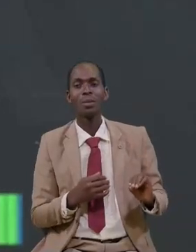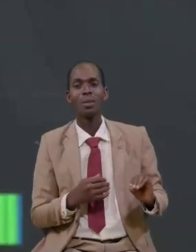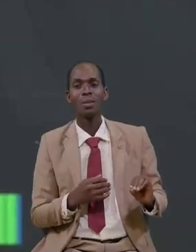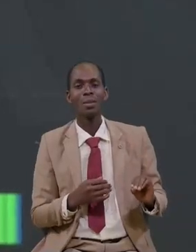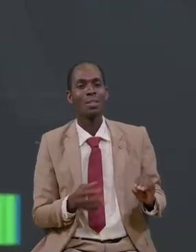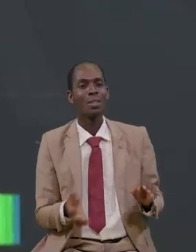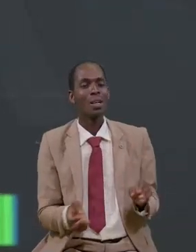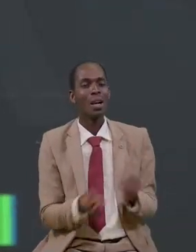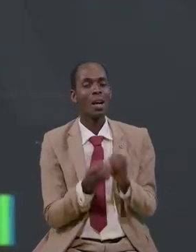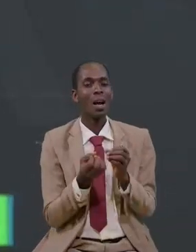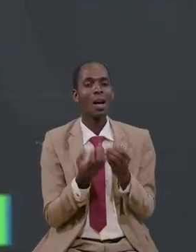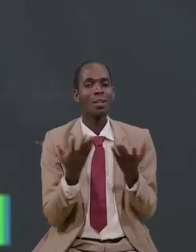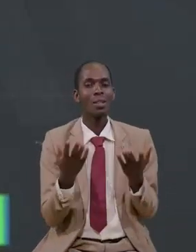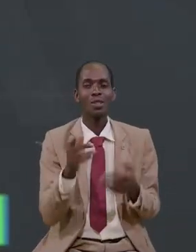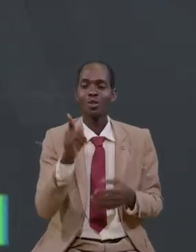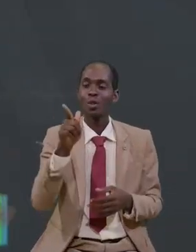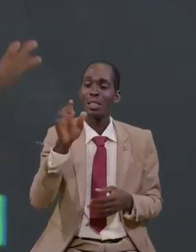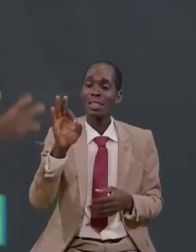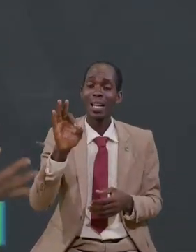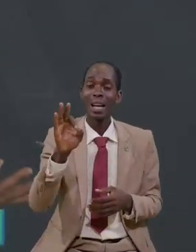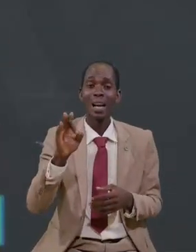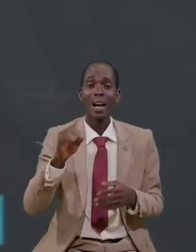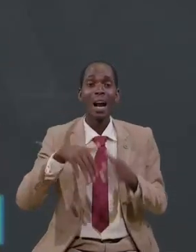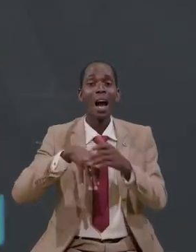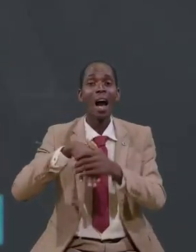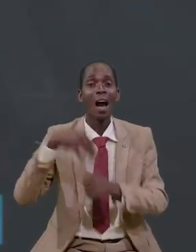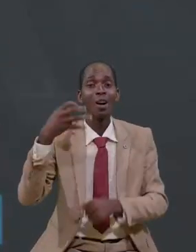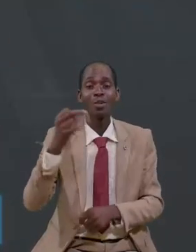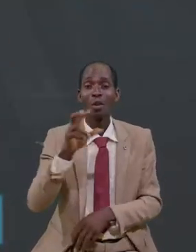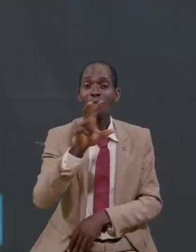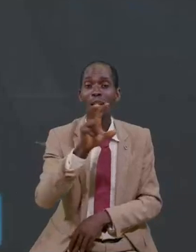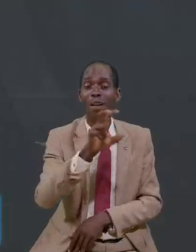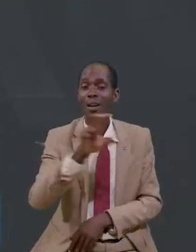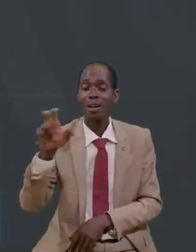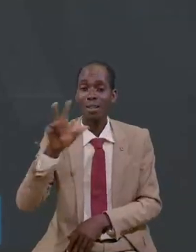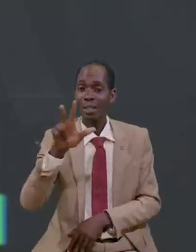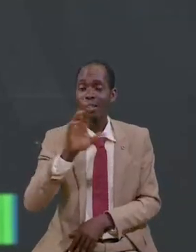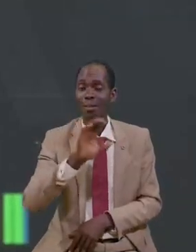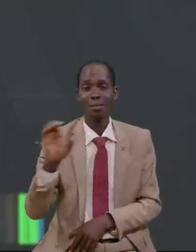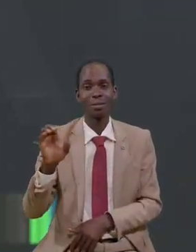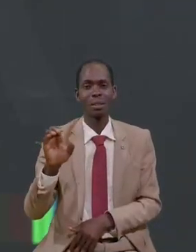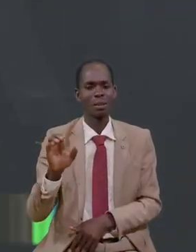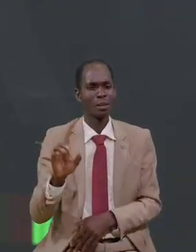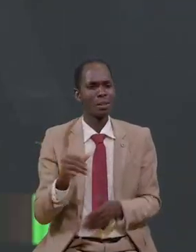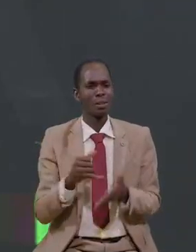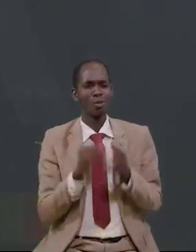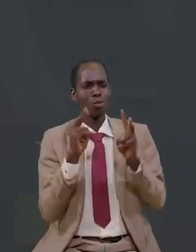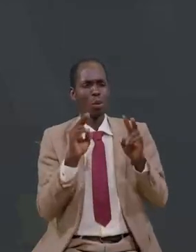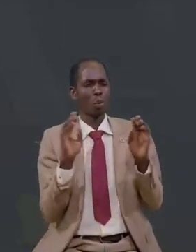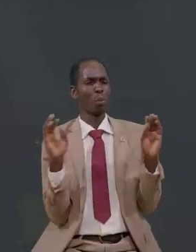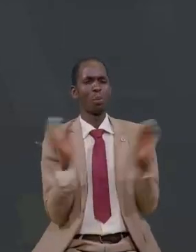fait 29 sur 300. C'est comme si c'était rien. Est-ce que vous pouvez